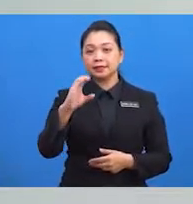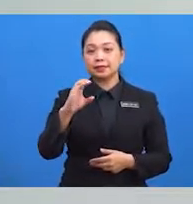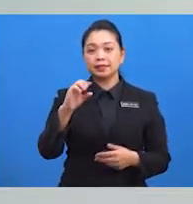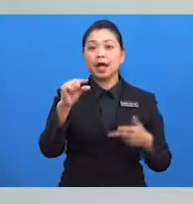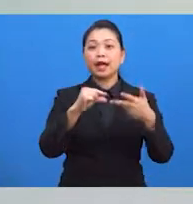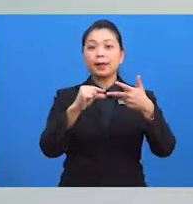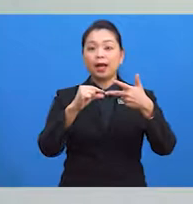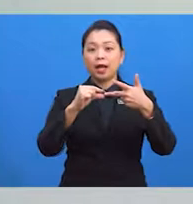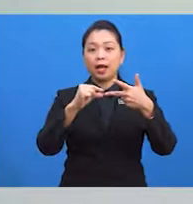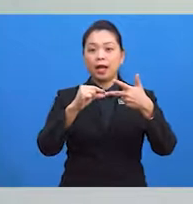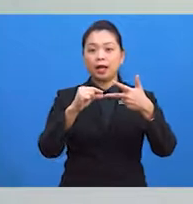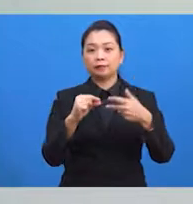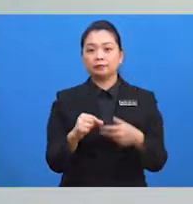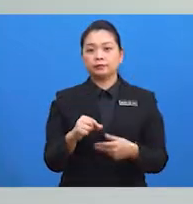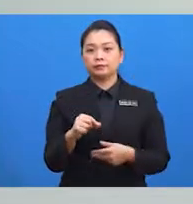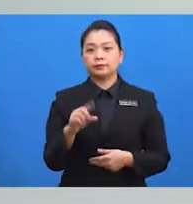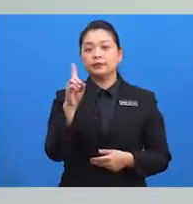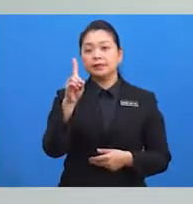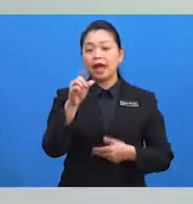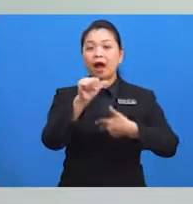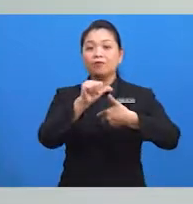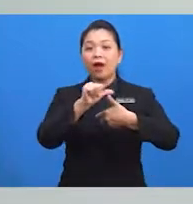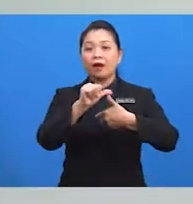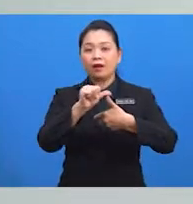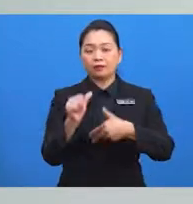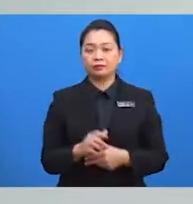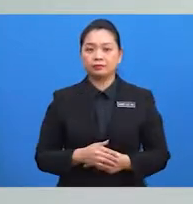di sinar alfa